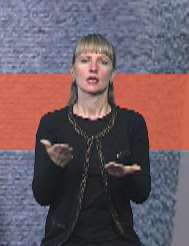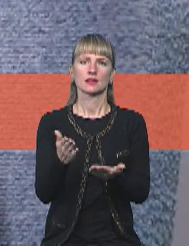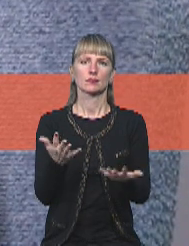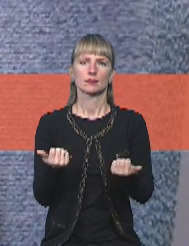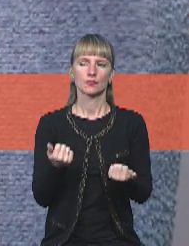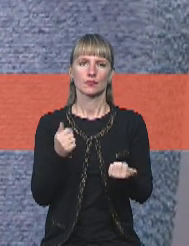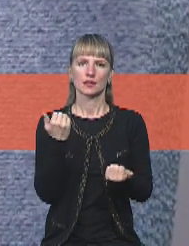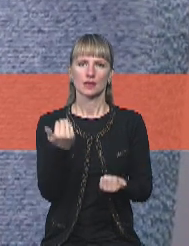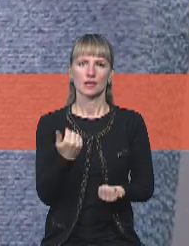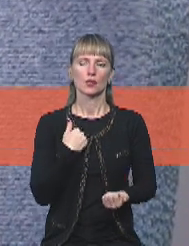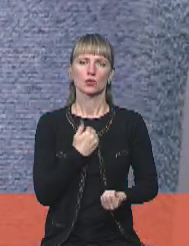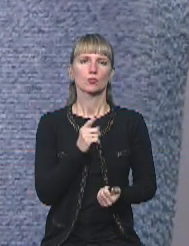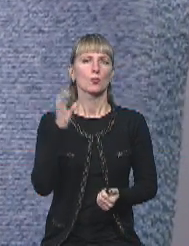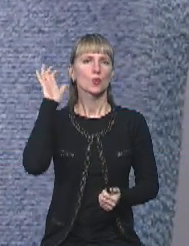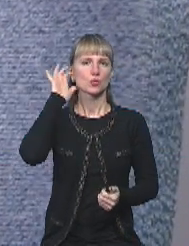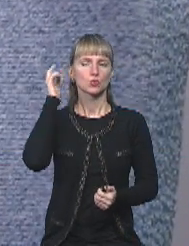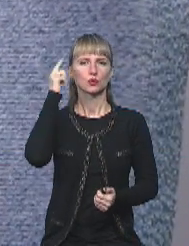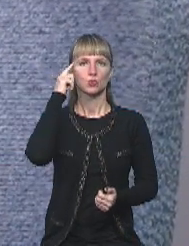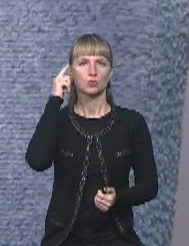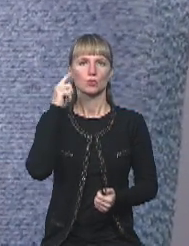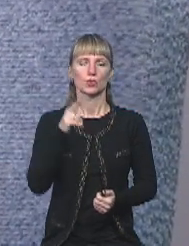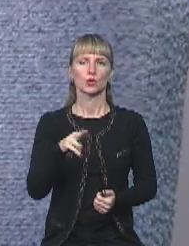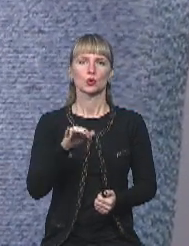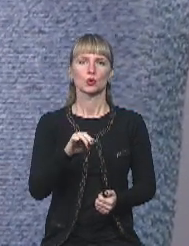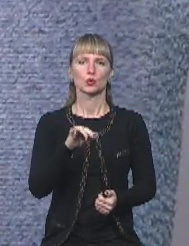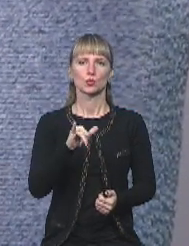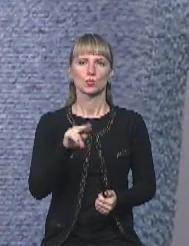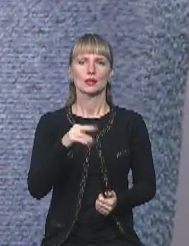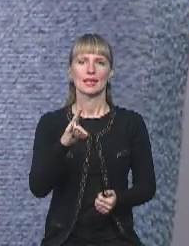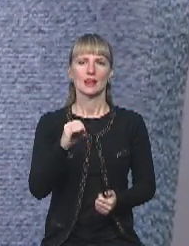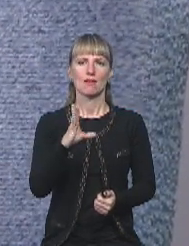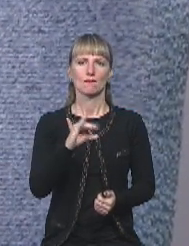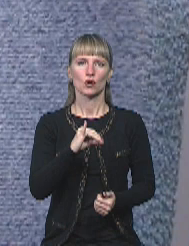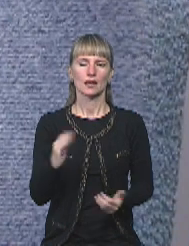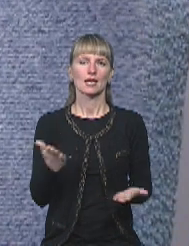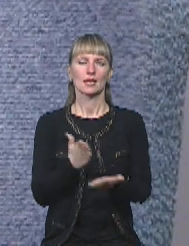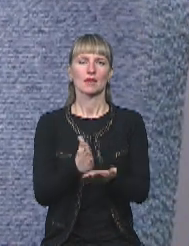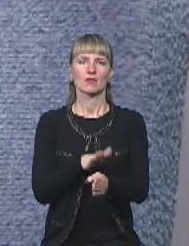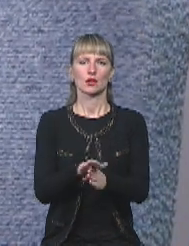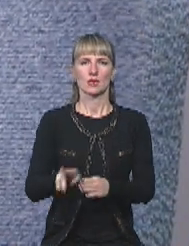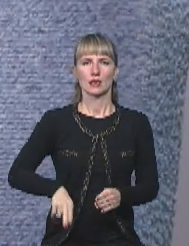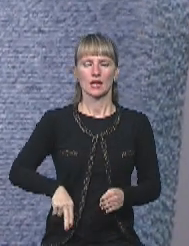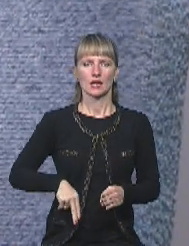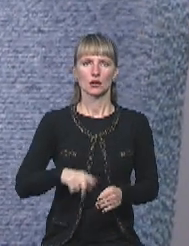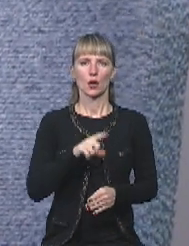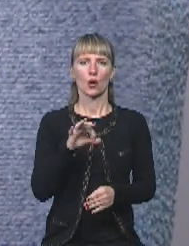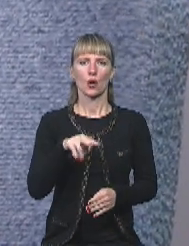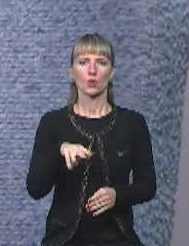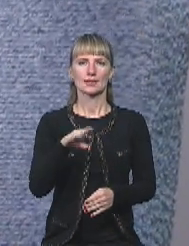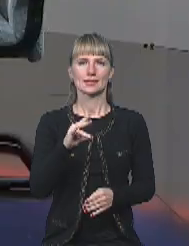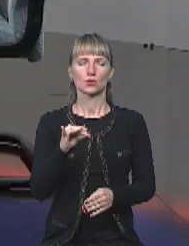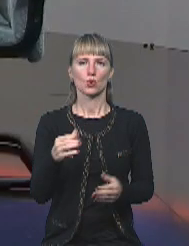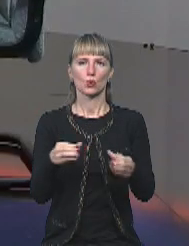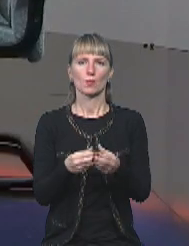ти, я хочу, щоб ми послухали думку Тетяни Дурнєвої, яка є виконавчою директоркою громадського холдингу «Група